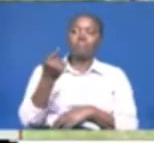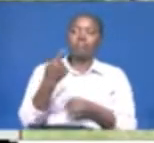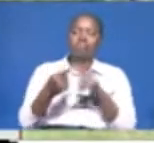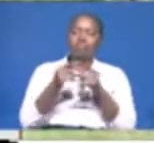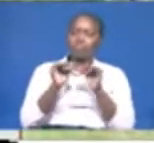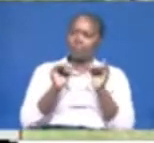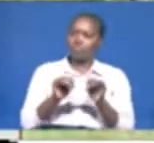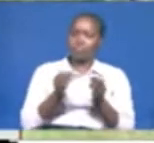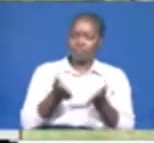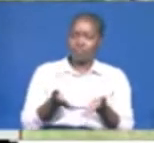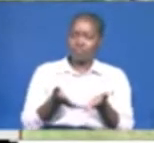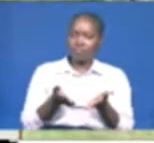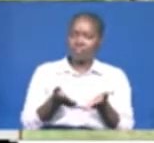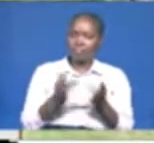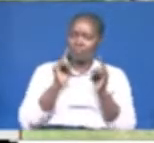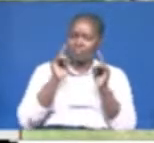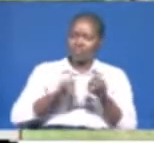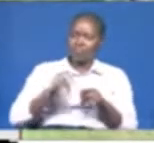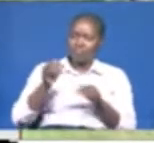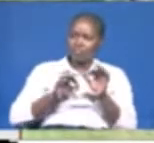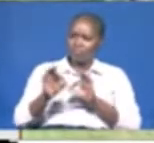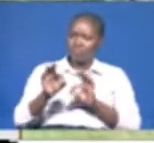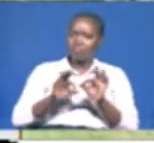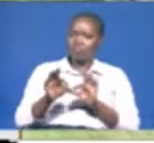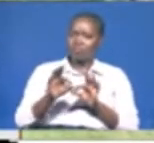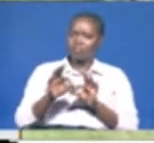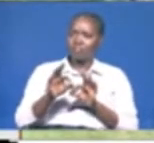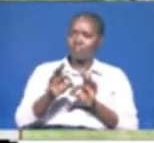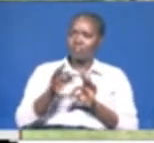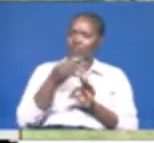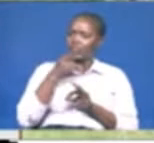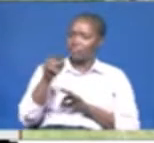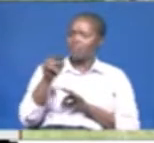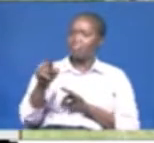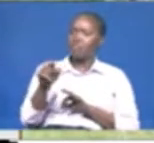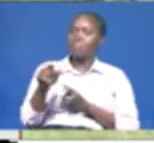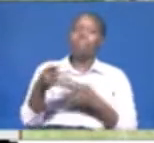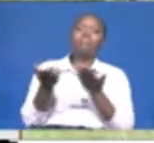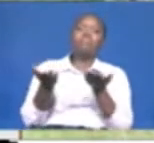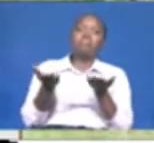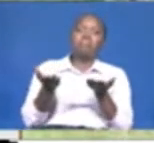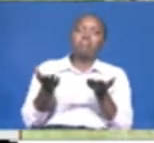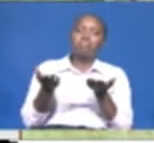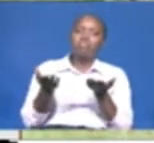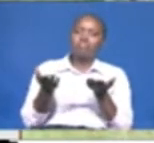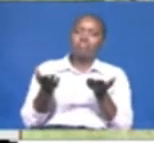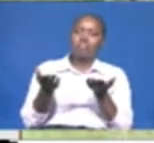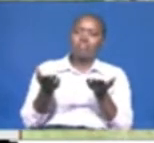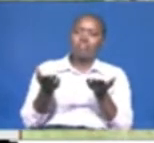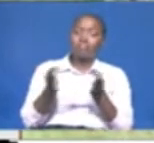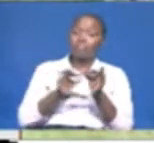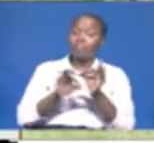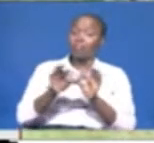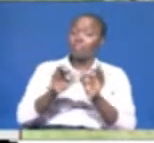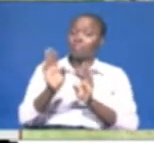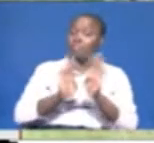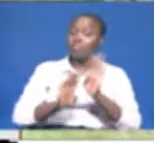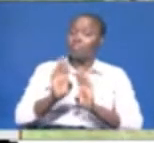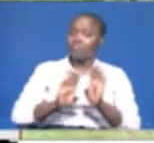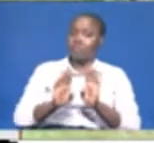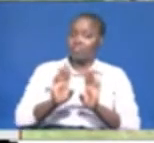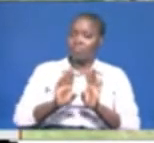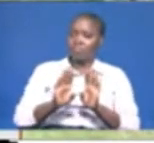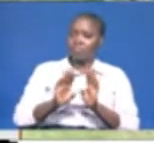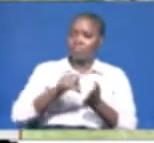sisi pale, ni lazima tueleze huyu mtu tabia yake ilikuwa kivipi. Katika kueleza tabia yake ilikuwa kivipi,